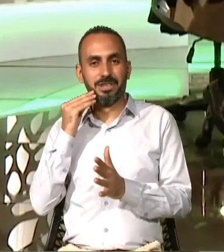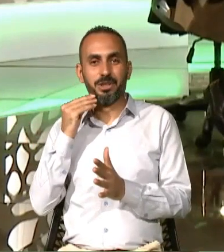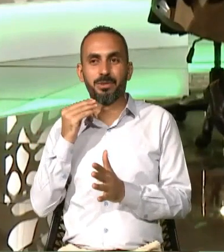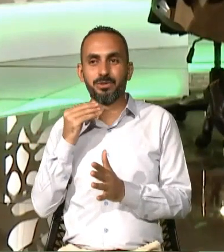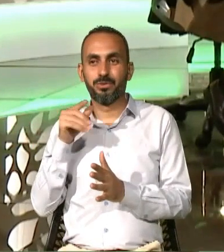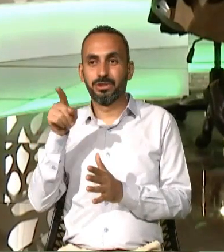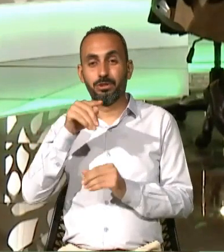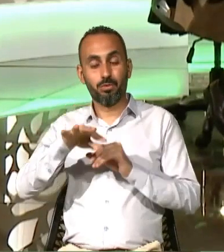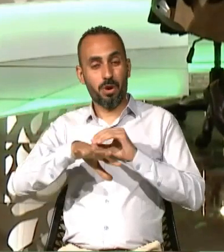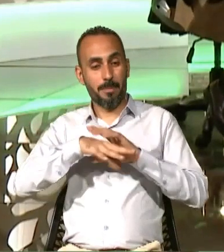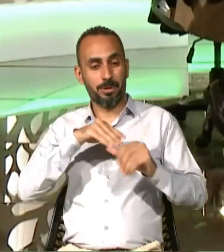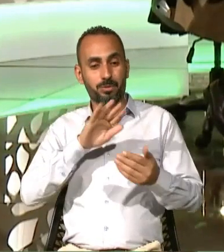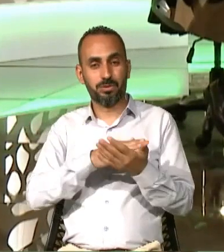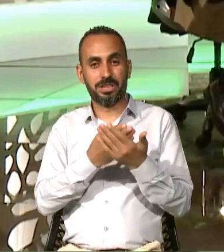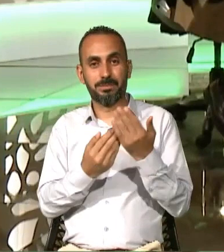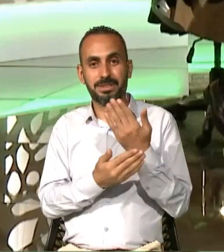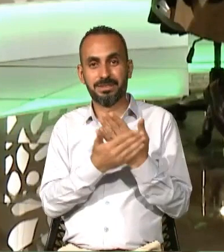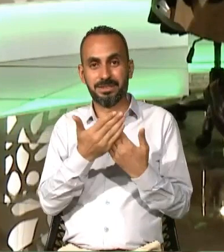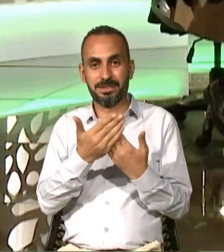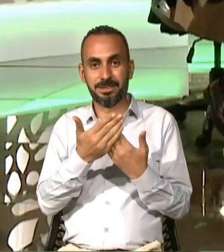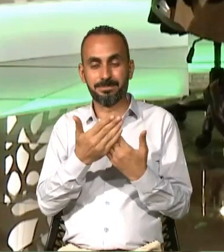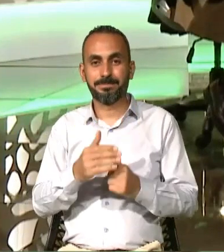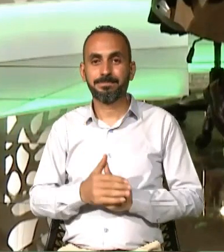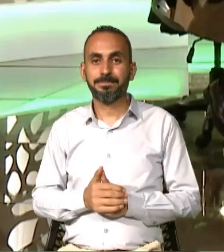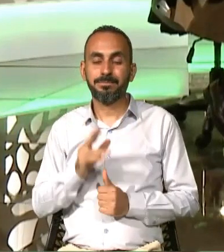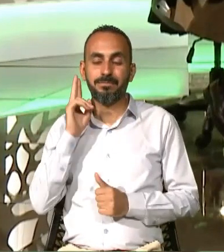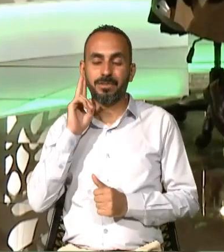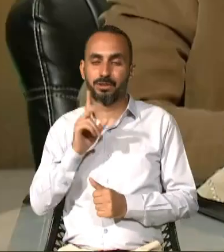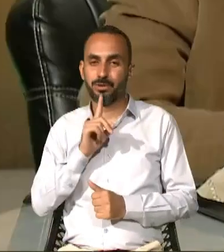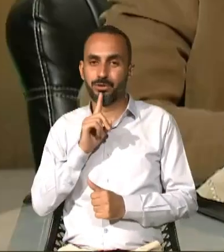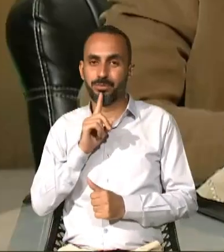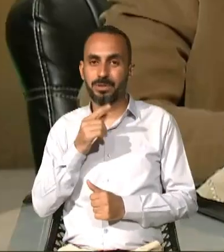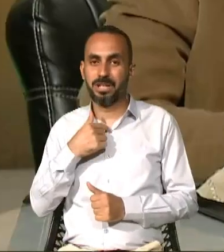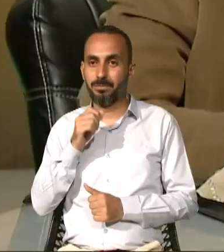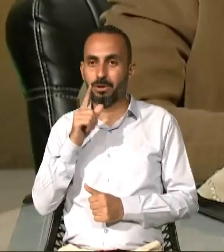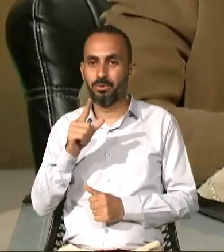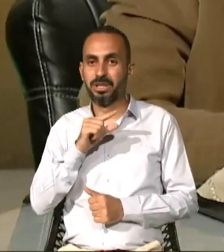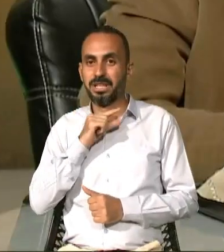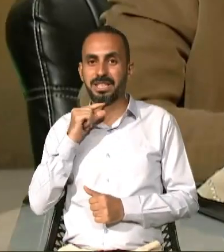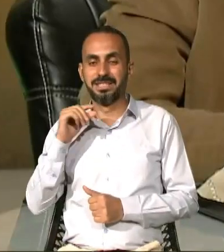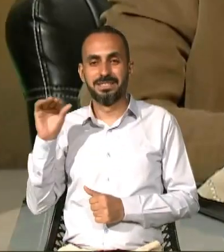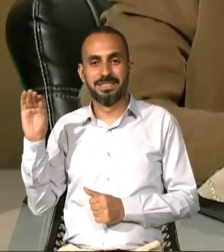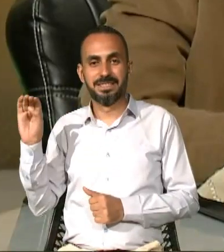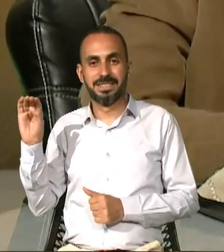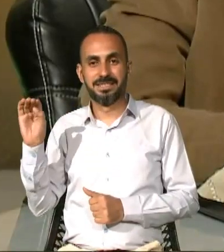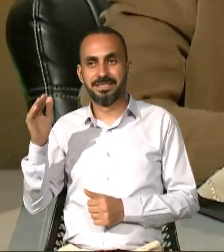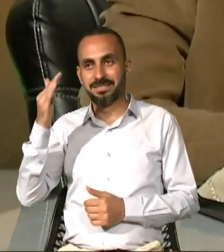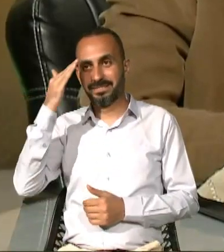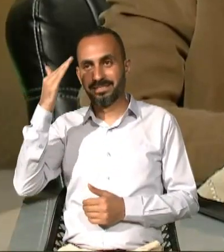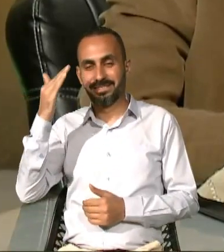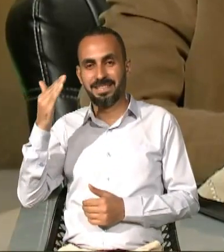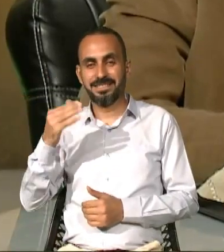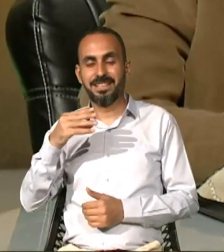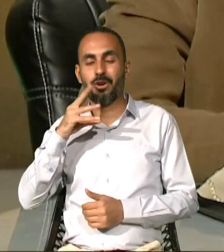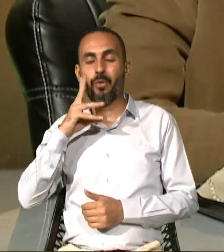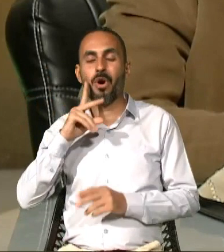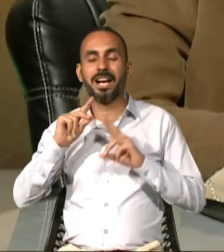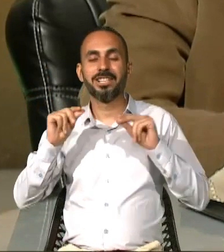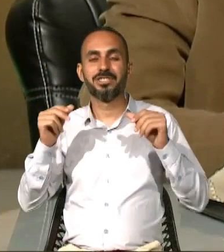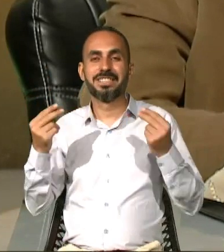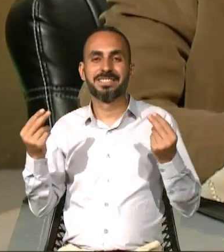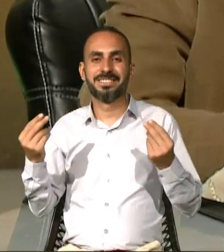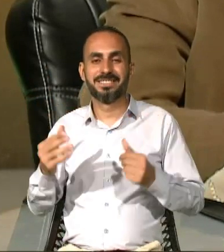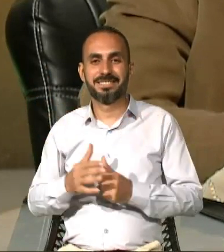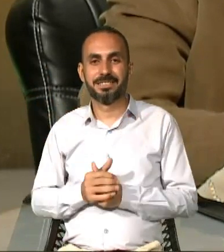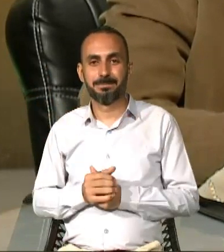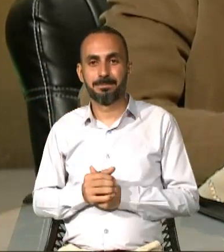لأولادنا الصم. وبقول للأسيس جرجس إحنا يعني افتقدناك وحشتنا جدا. شكرا يا أبو. والموضوع ده